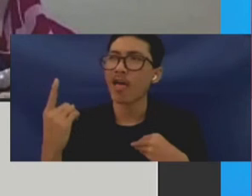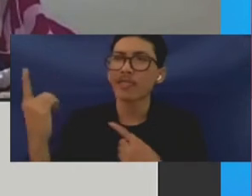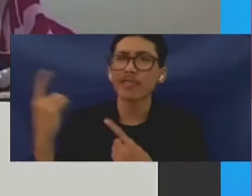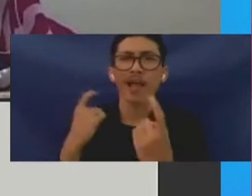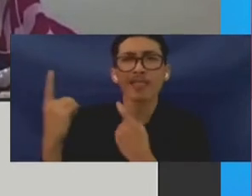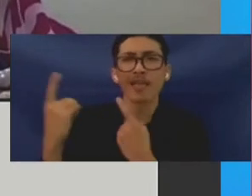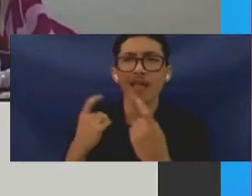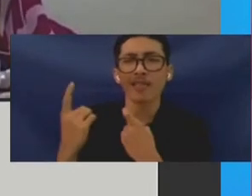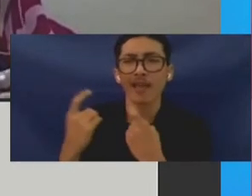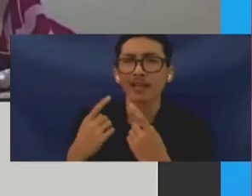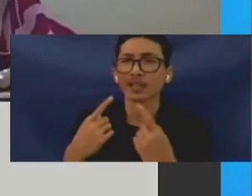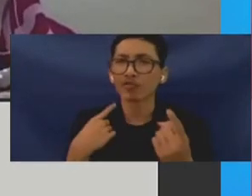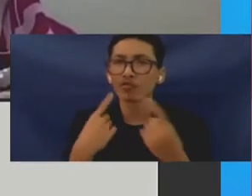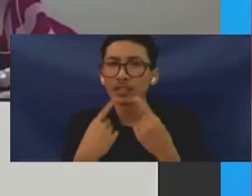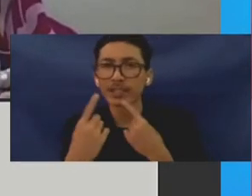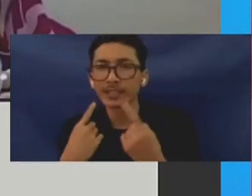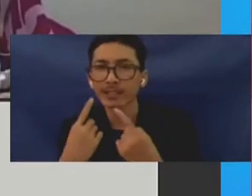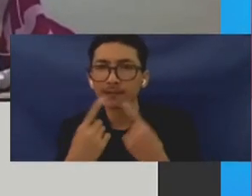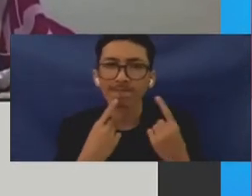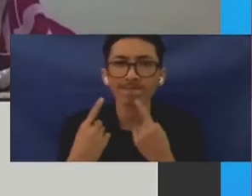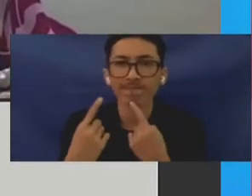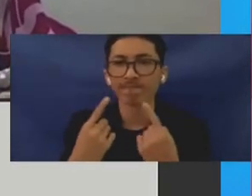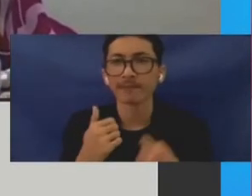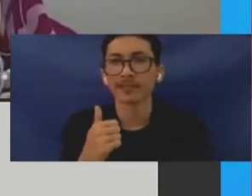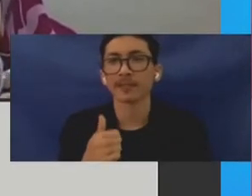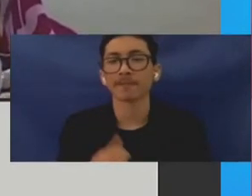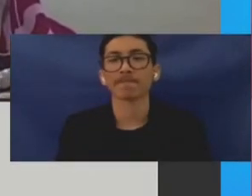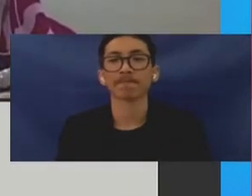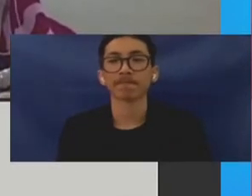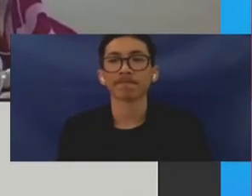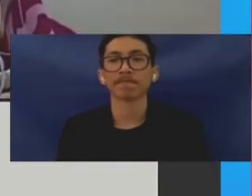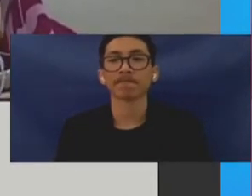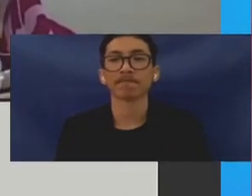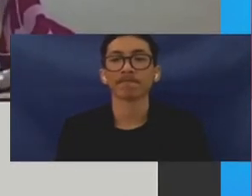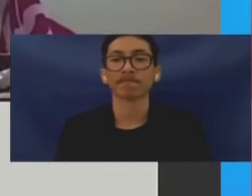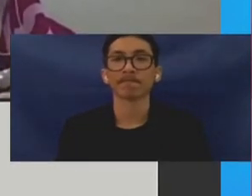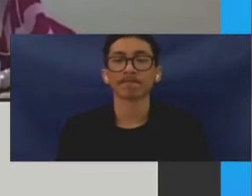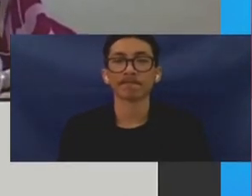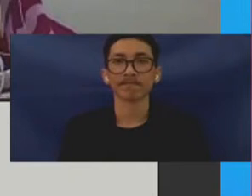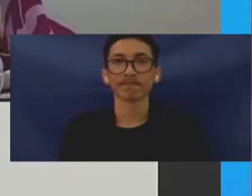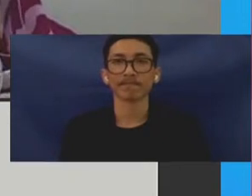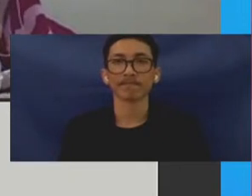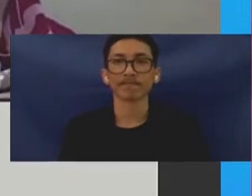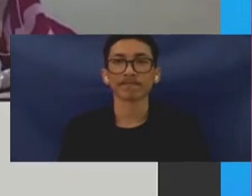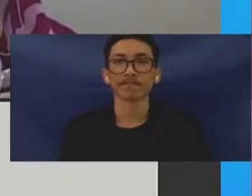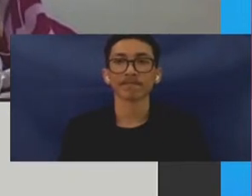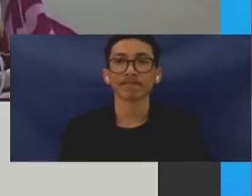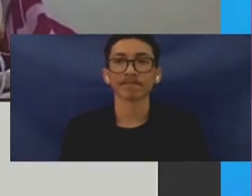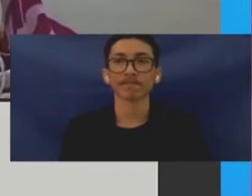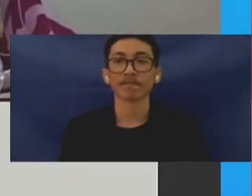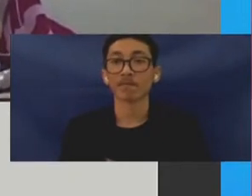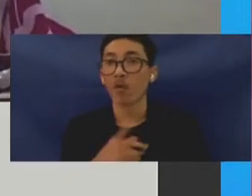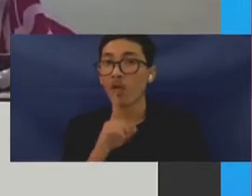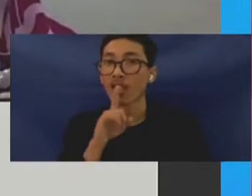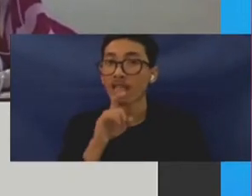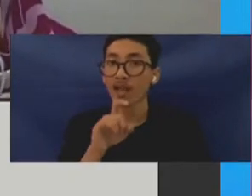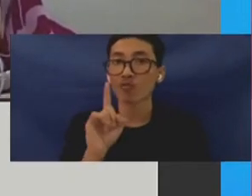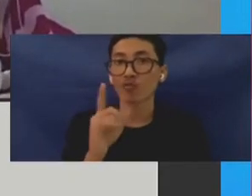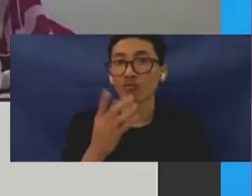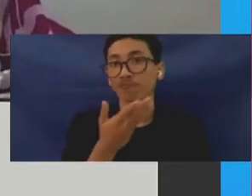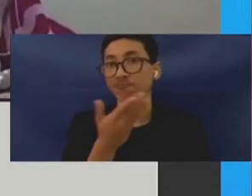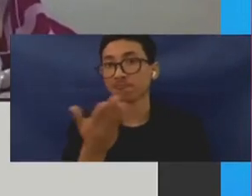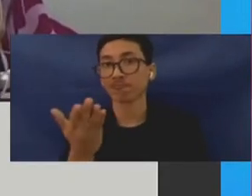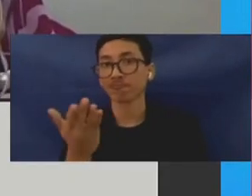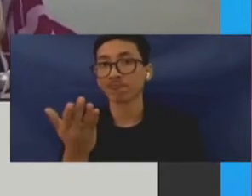diskusikan secara jauh lebih produktif pada kesempatan pagi hari ini. Nah, mungkin pertanyaan pertama Bu yang ingin saya sampaikan kepada Ibu bertiga, mungkin bisa ceritakan nggak Bu